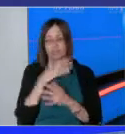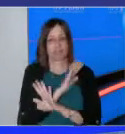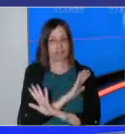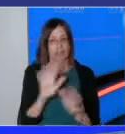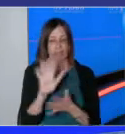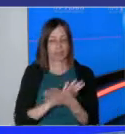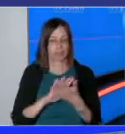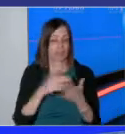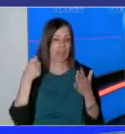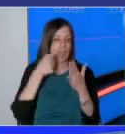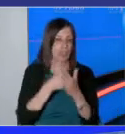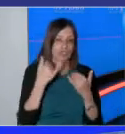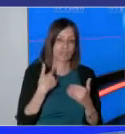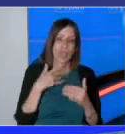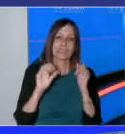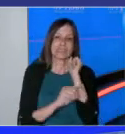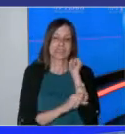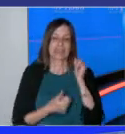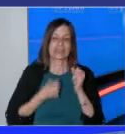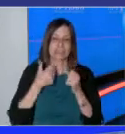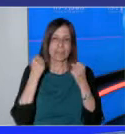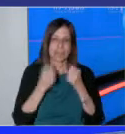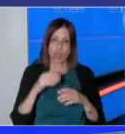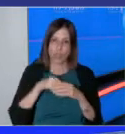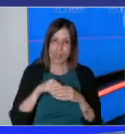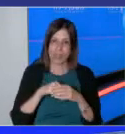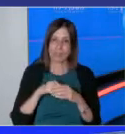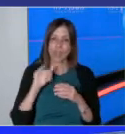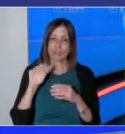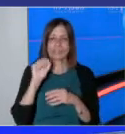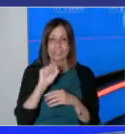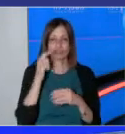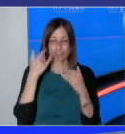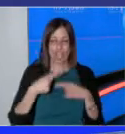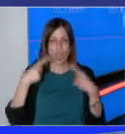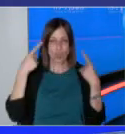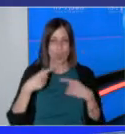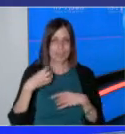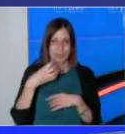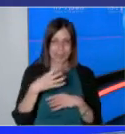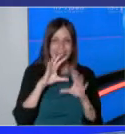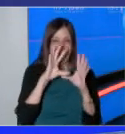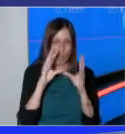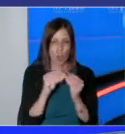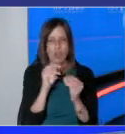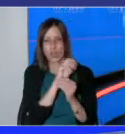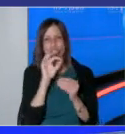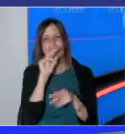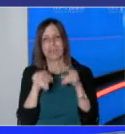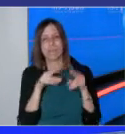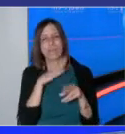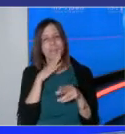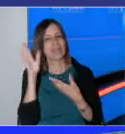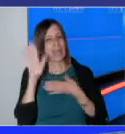לשלב זה של התוכנית. פנינו גם לסגן השר לביטחון פנים יואב סגלוביץ' שהיום התמנה לכל הנושא של הטיפול